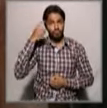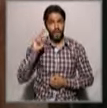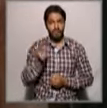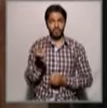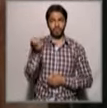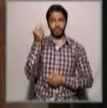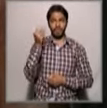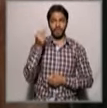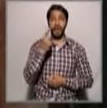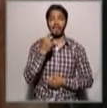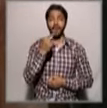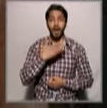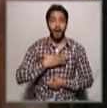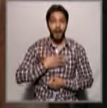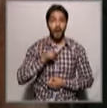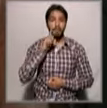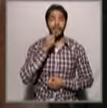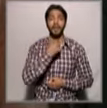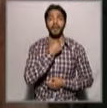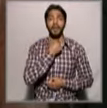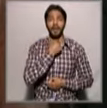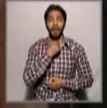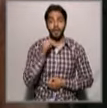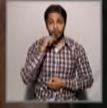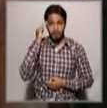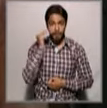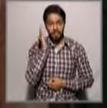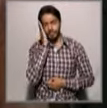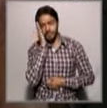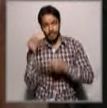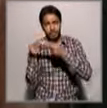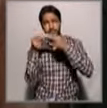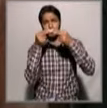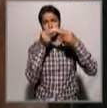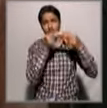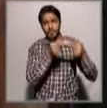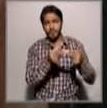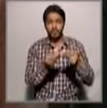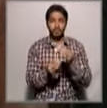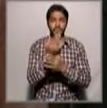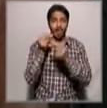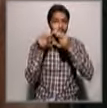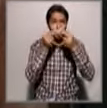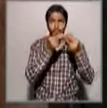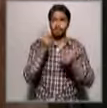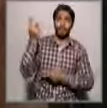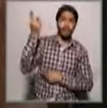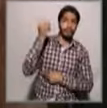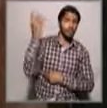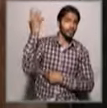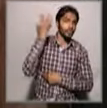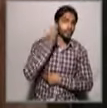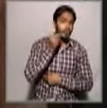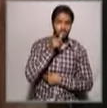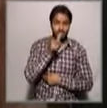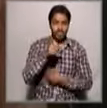رامج فهل أسمي هذا الاسم كما يقول لي إنه من عند الله أم ماذا علي أن أفعل يعني